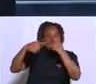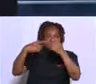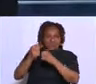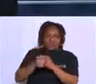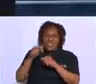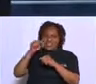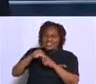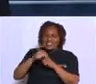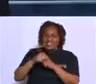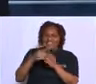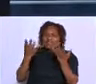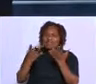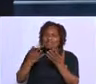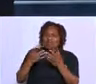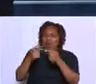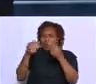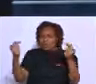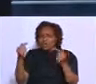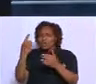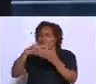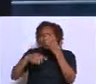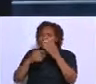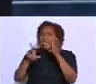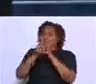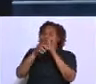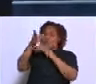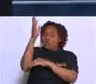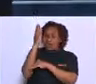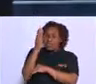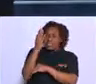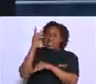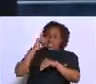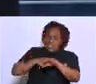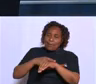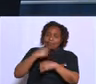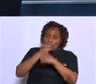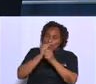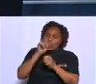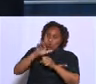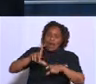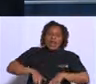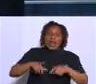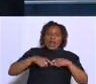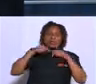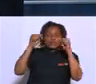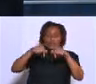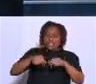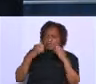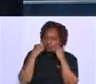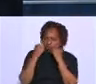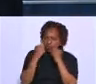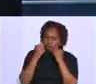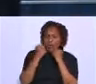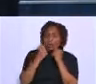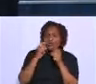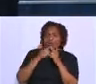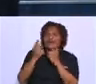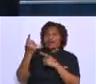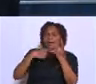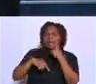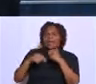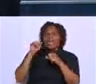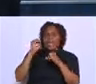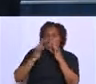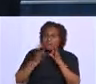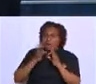kitu ambacho ni kinyume na Mungu. Ni muda wa kutengeneza maisha yako sasa. Vaa ujasiri utembee. Ulipolazimishwa kufanya kazi